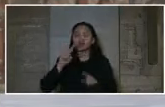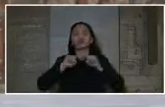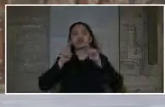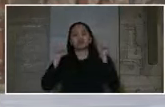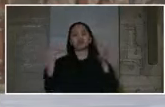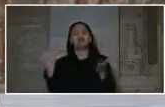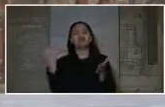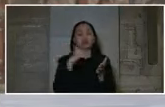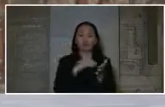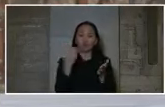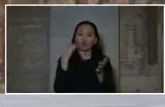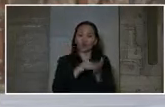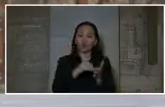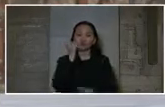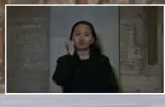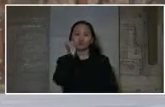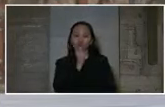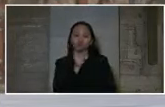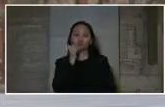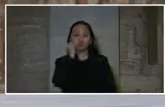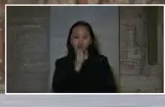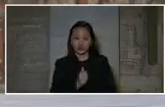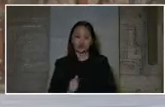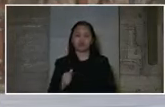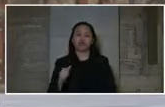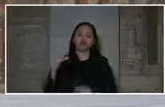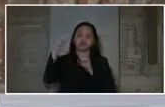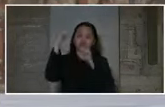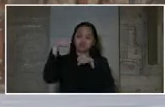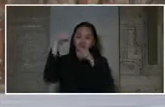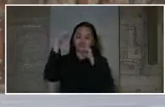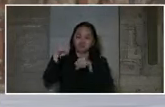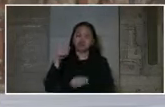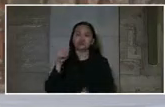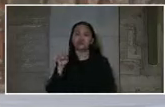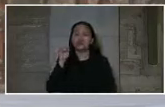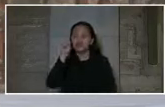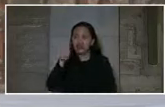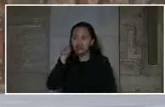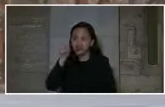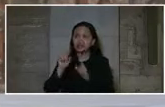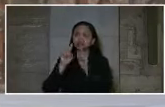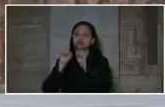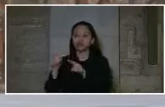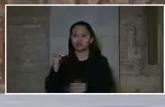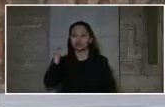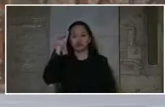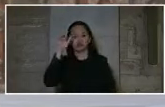kinakailangang paulit-ulit ang pagsang-ayon mo sa kalooban ng Diyos.